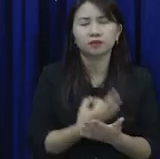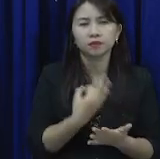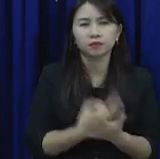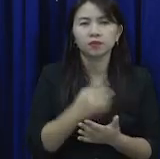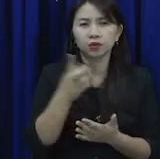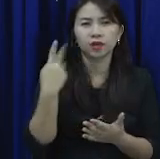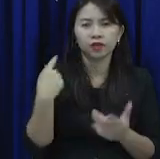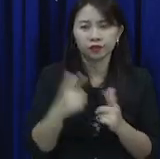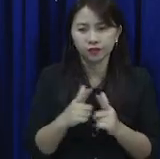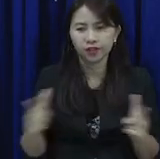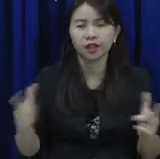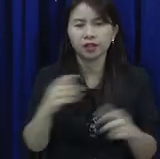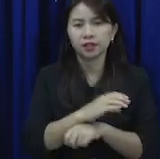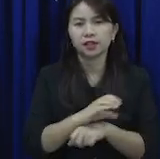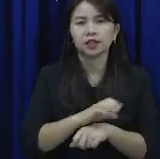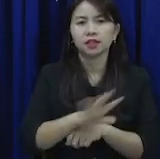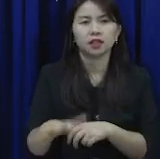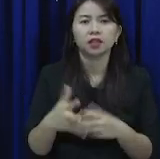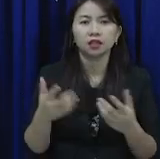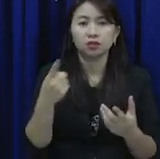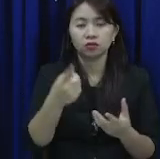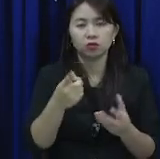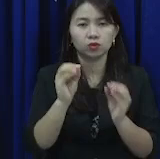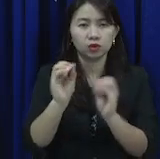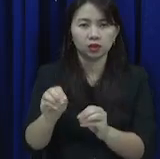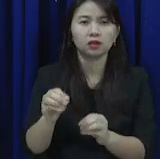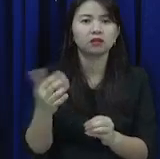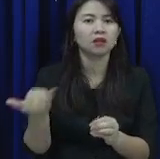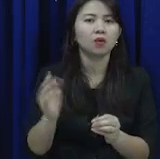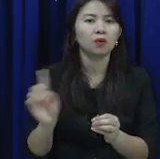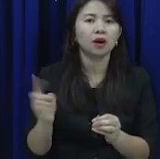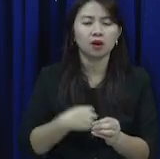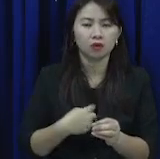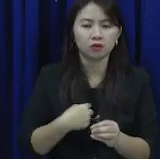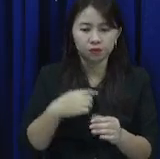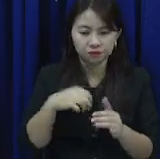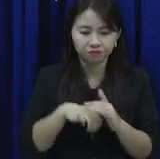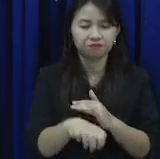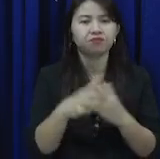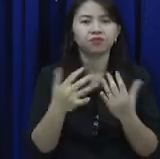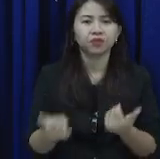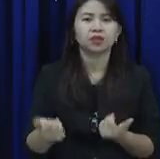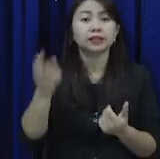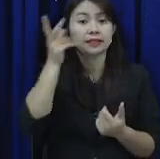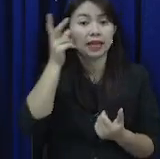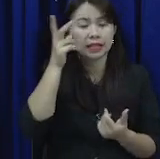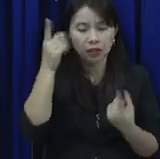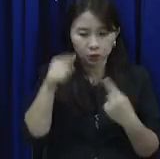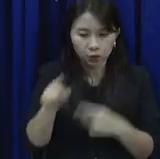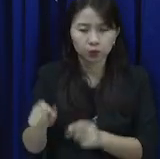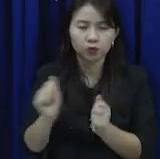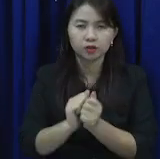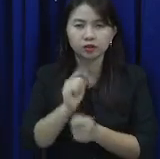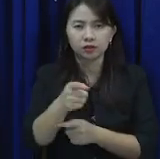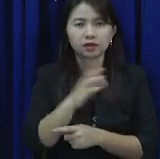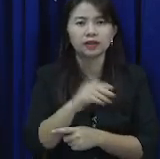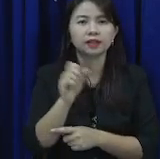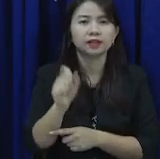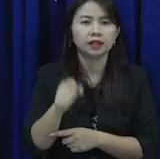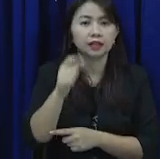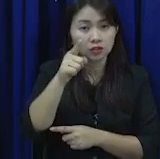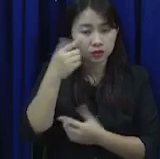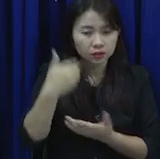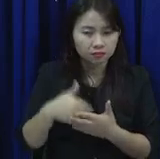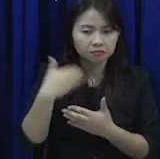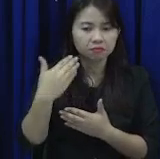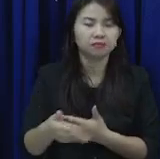counsel Saan ako ngayon papasok sasabayan na lang kita and Later on You will realize Sabi ko nga po sa inyo